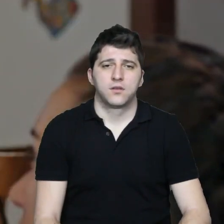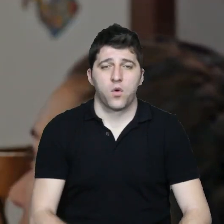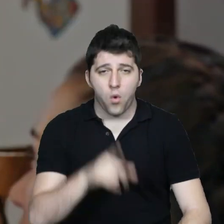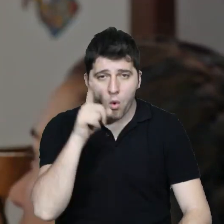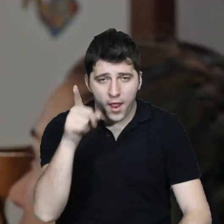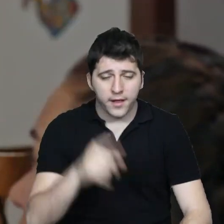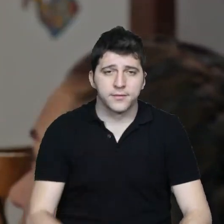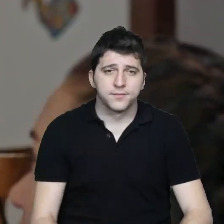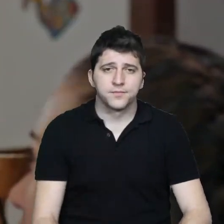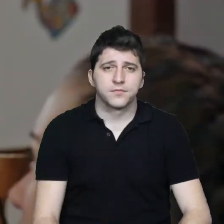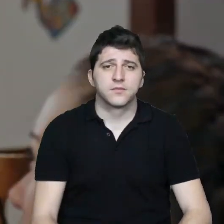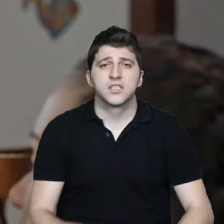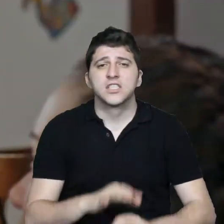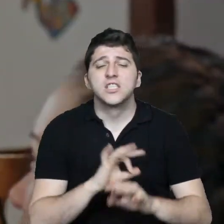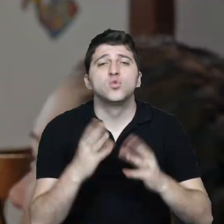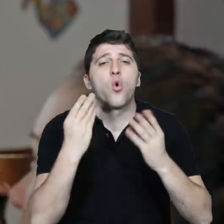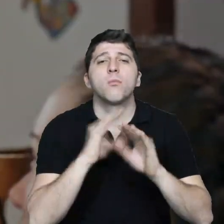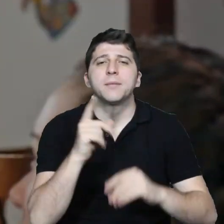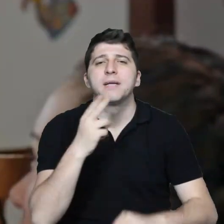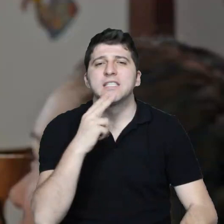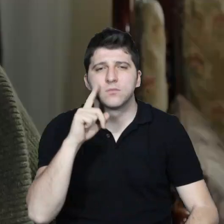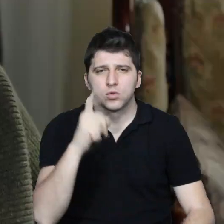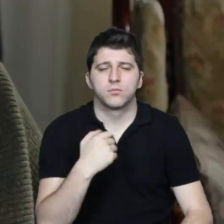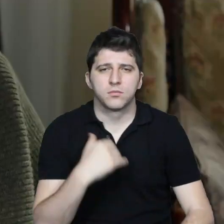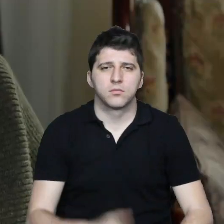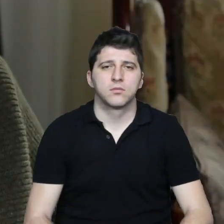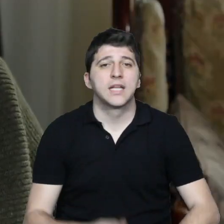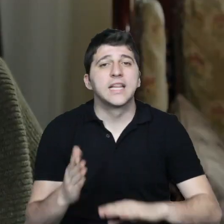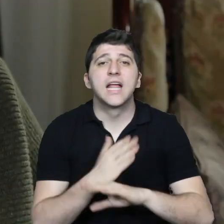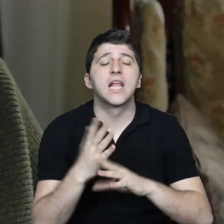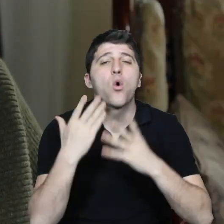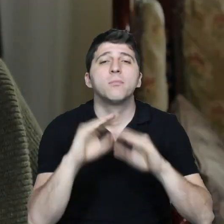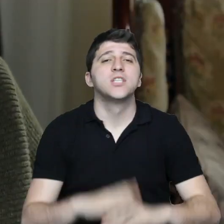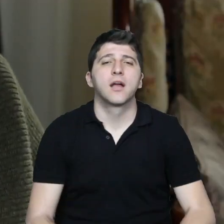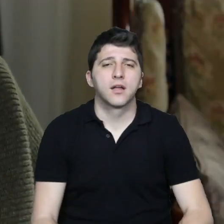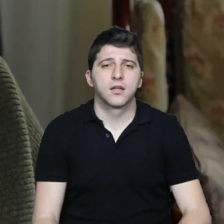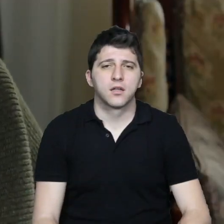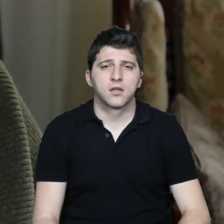Ona hiç olmayacak bir kız buldum. Niye olmayacakmış?